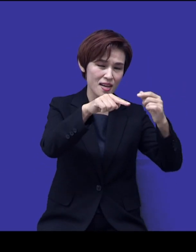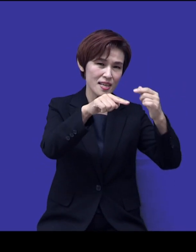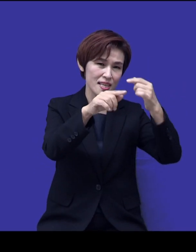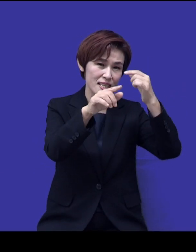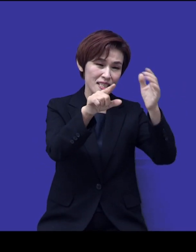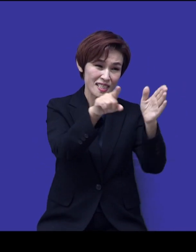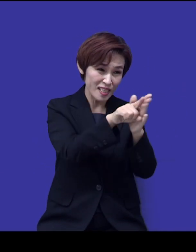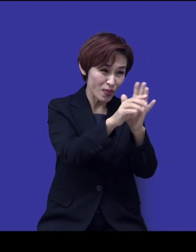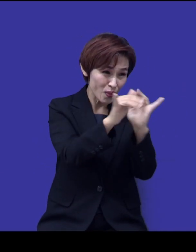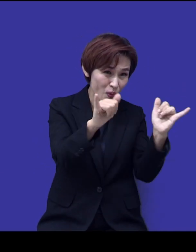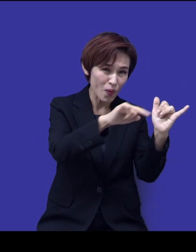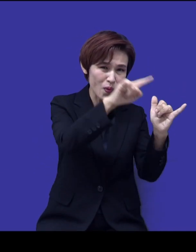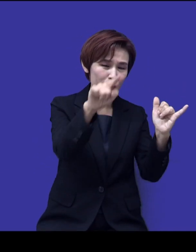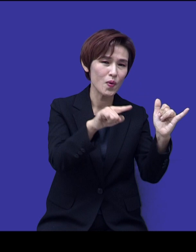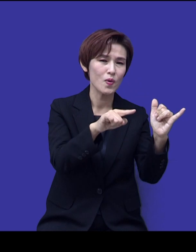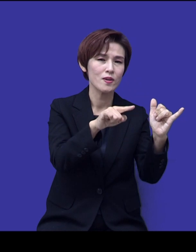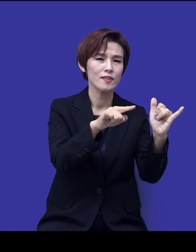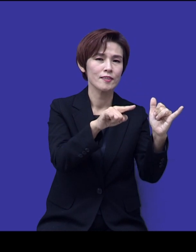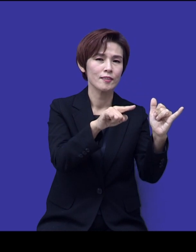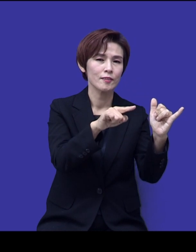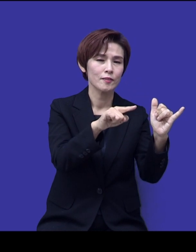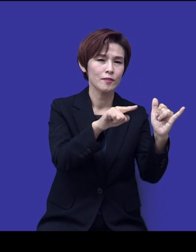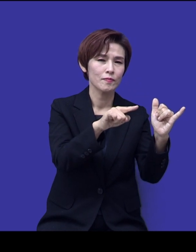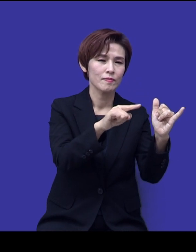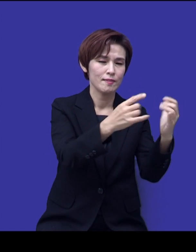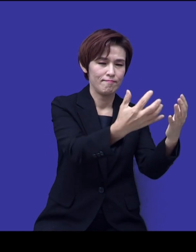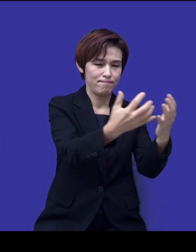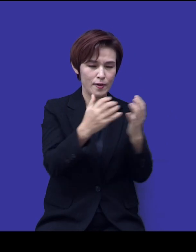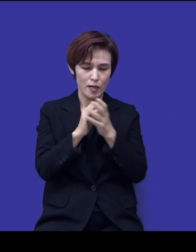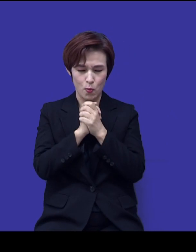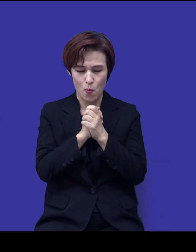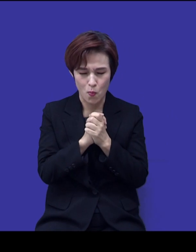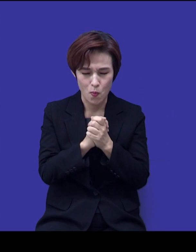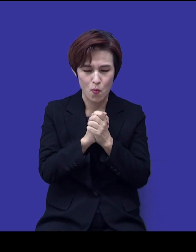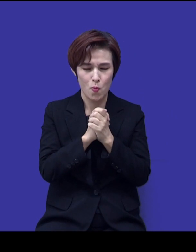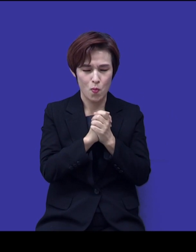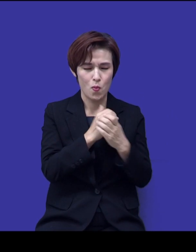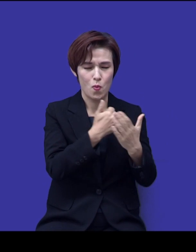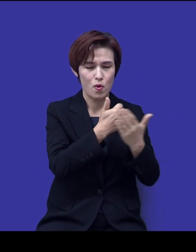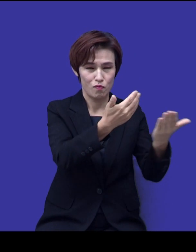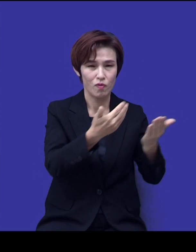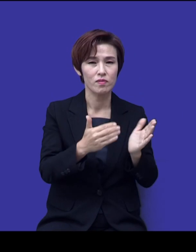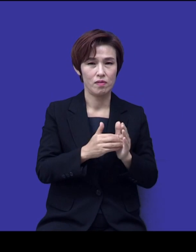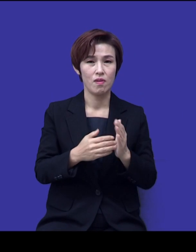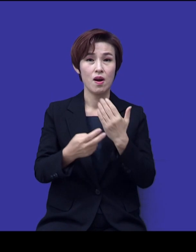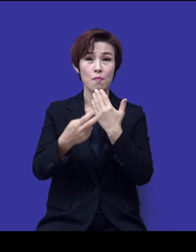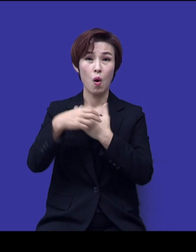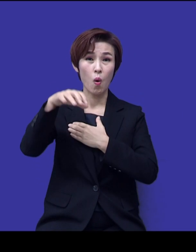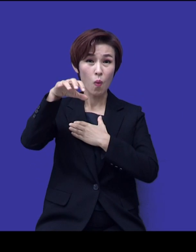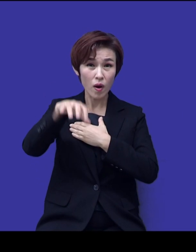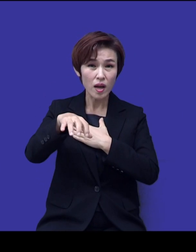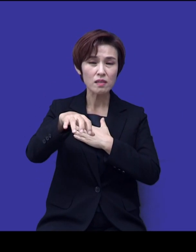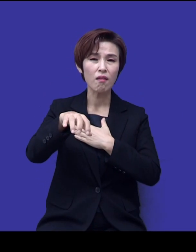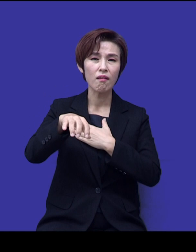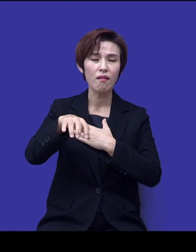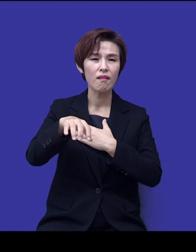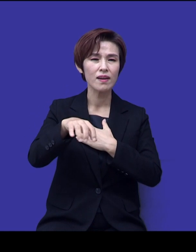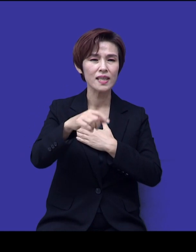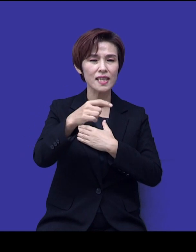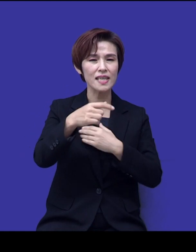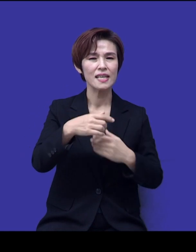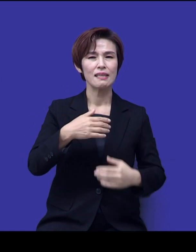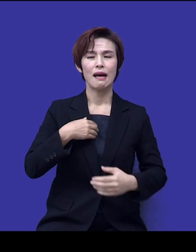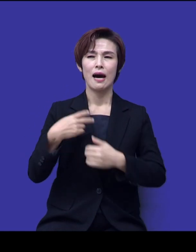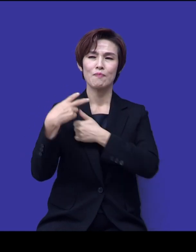짜서 중환자실에 와서 기도를 해주셨대요. 전 예. 지금 생각하면 병원에서 무지무지하게 꼴보기 싫었을 거예요. 왜요?